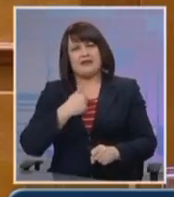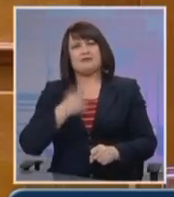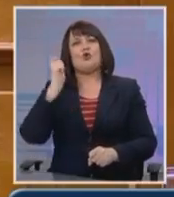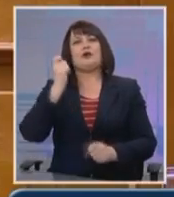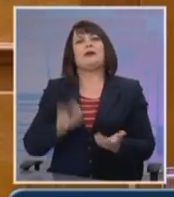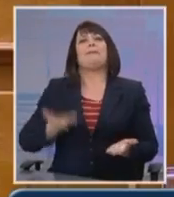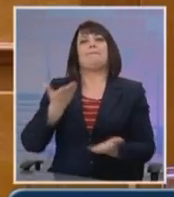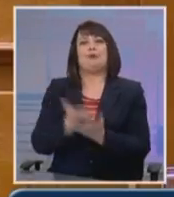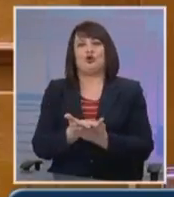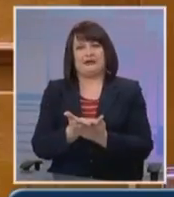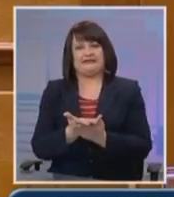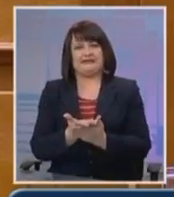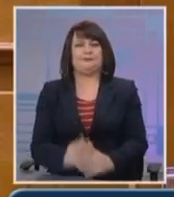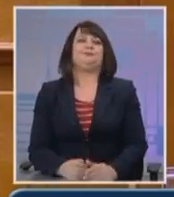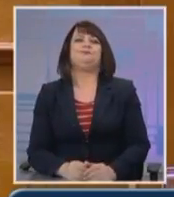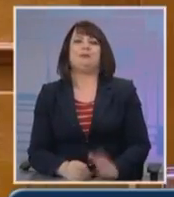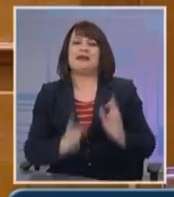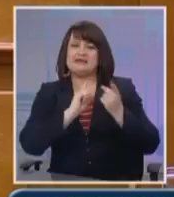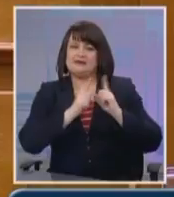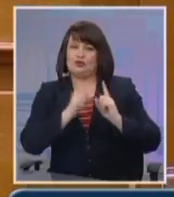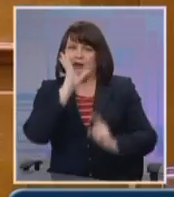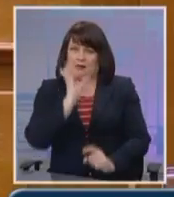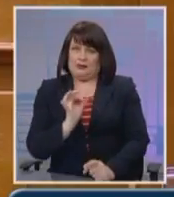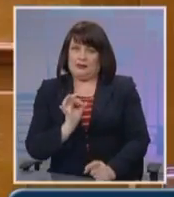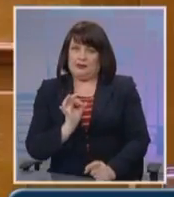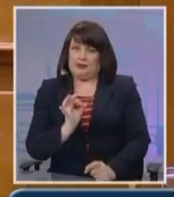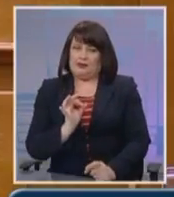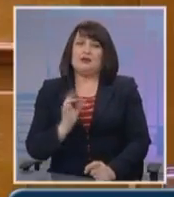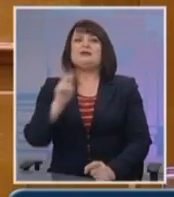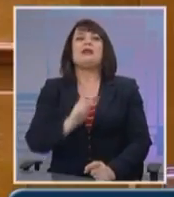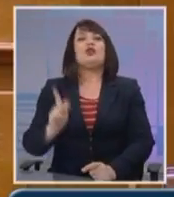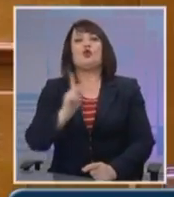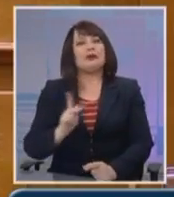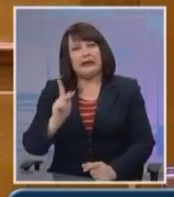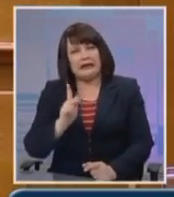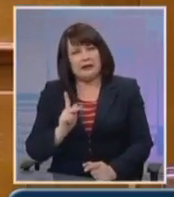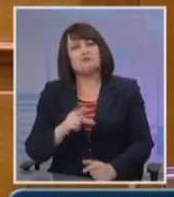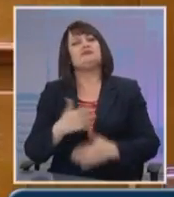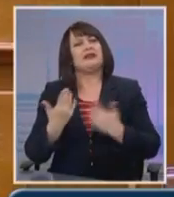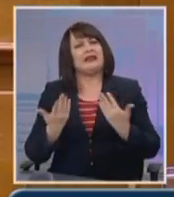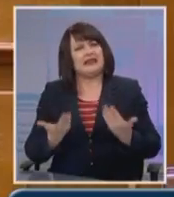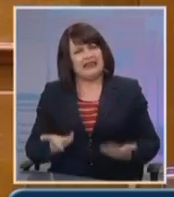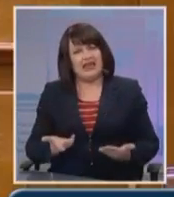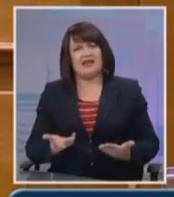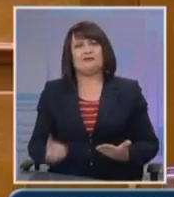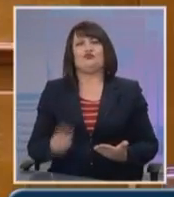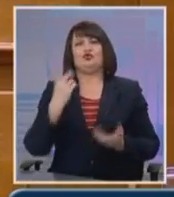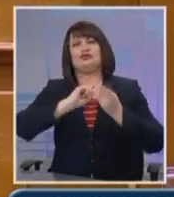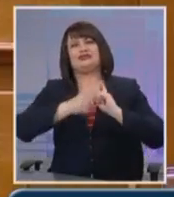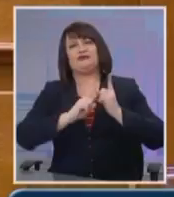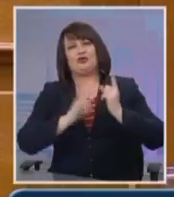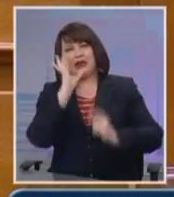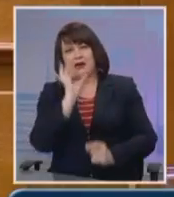πρόταση. Μέσα από μια συμφωνία αλήθειας με την κοινωνία, αλλά και με μια νέα συμφωνία